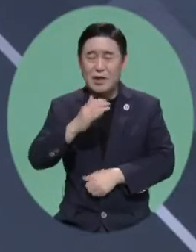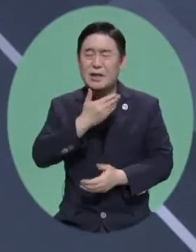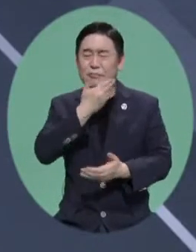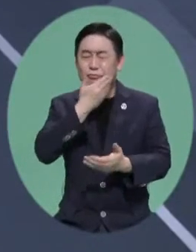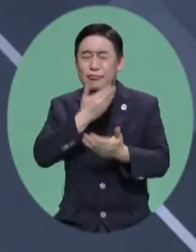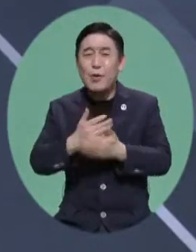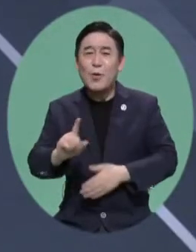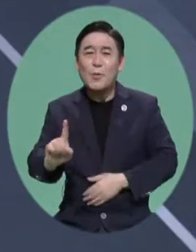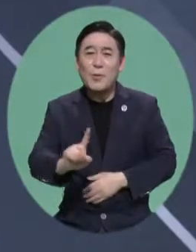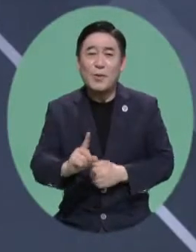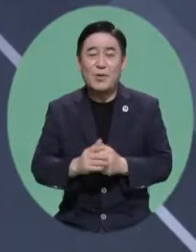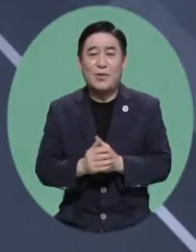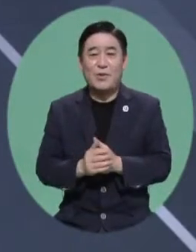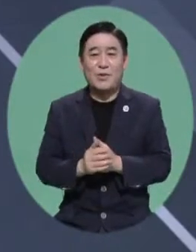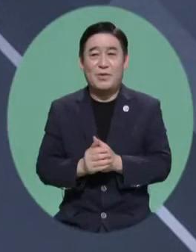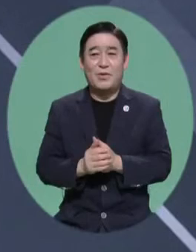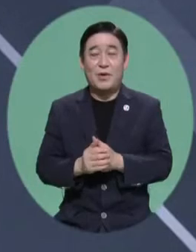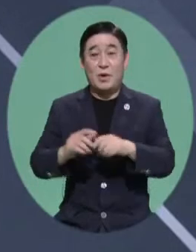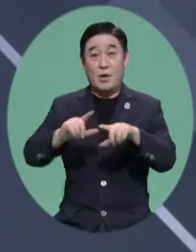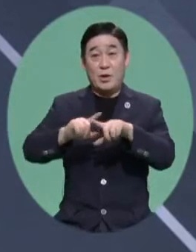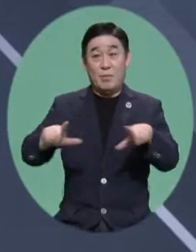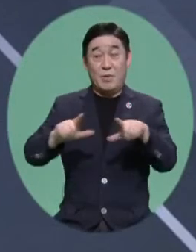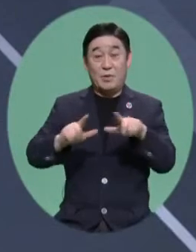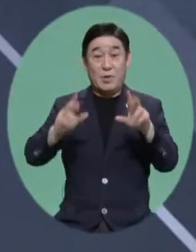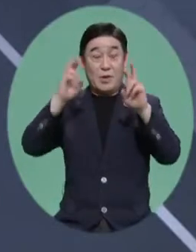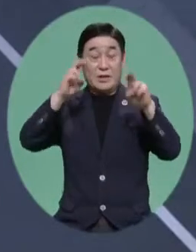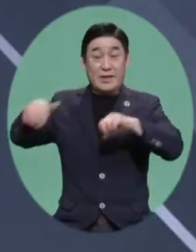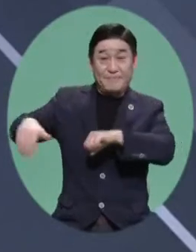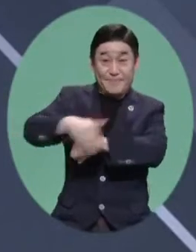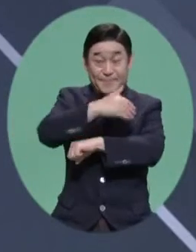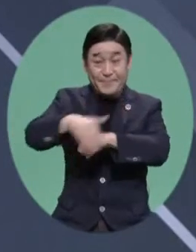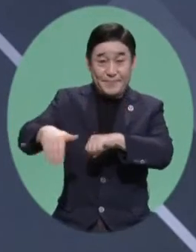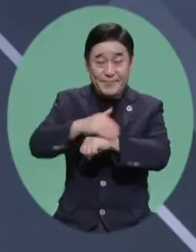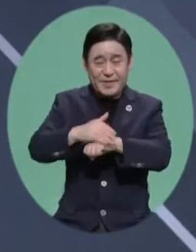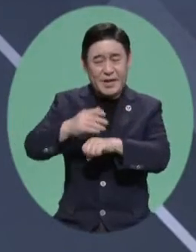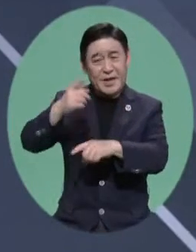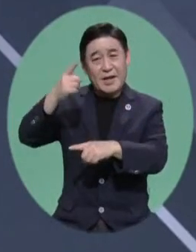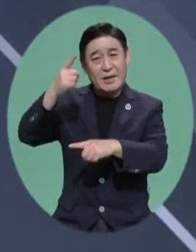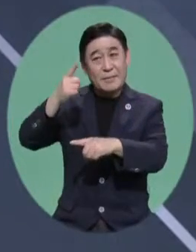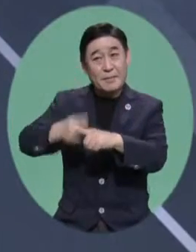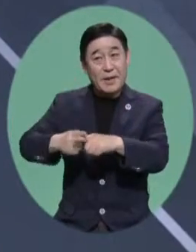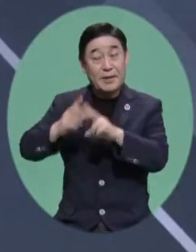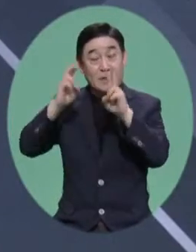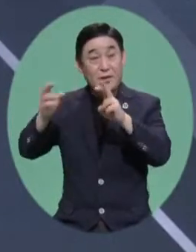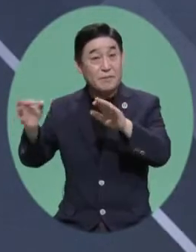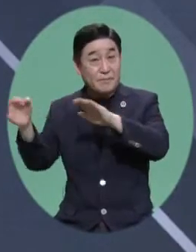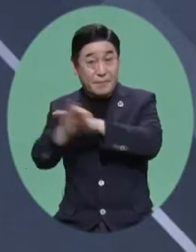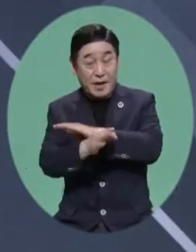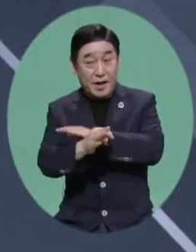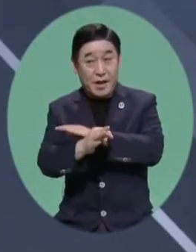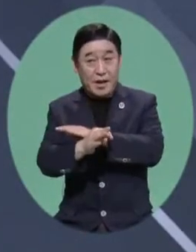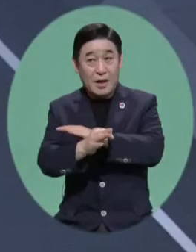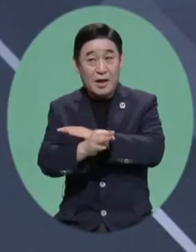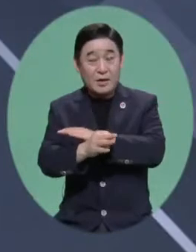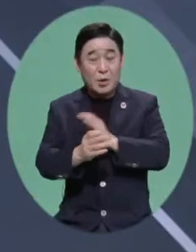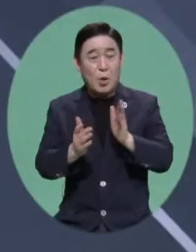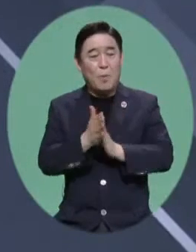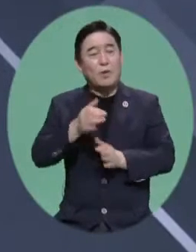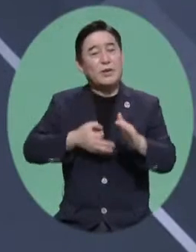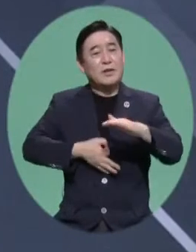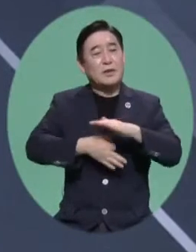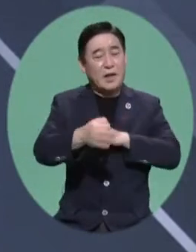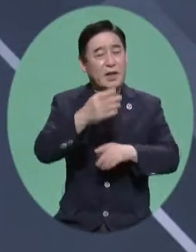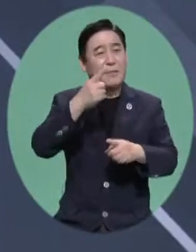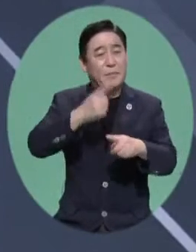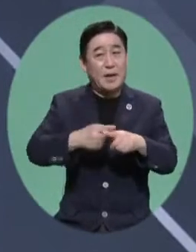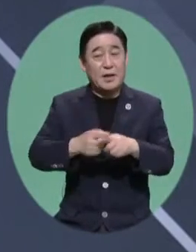중요한 게 이 것 같아요 지금 보통 그 직전 다니는 사람들은 절반을 기업이 내지 않습니까 그리고 이제 너무 미는 국가가 한